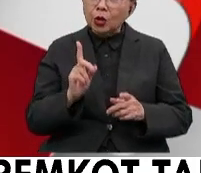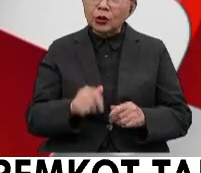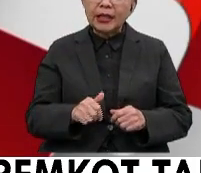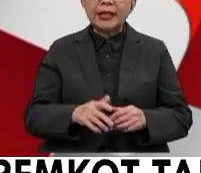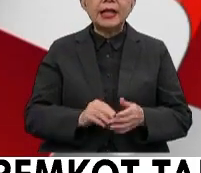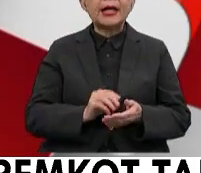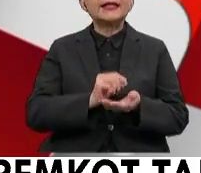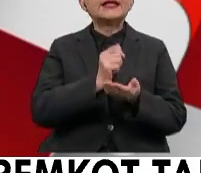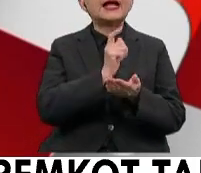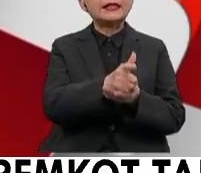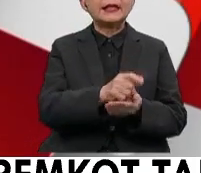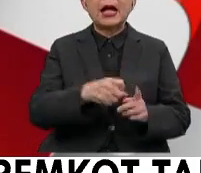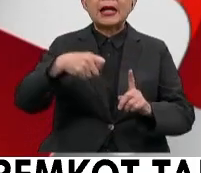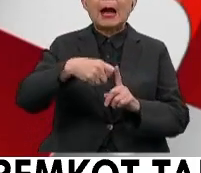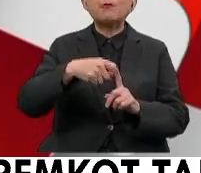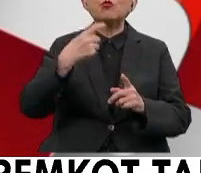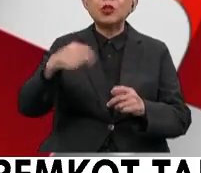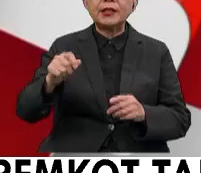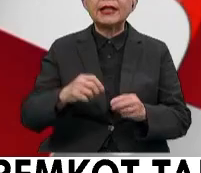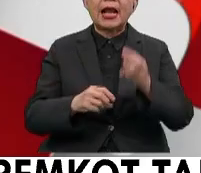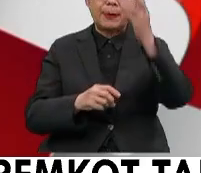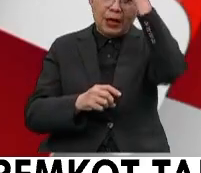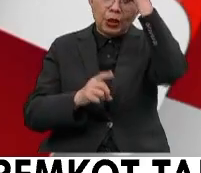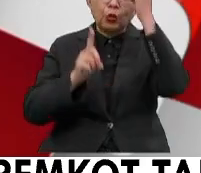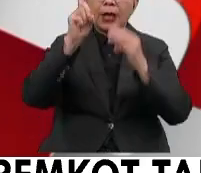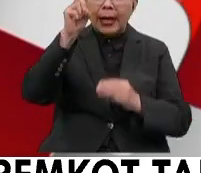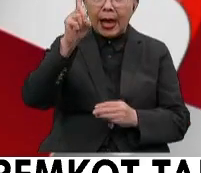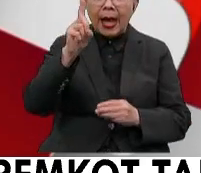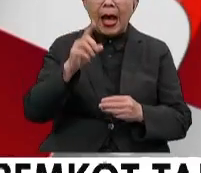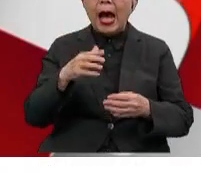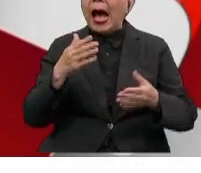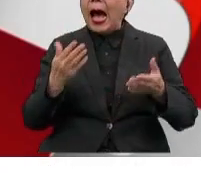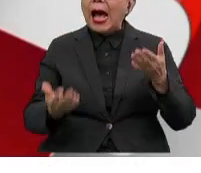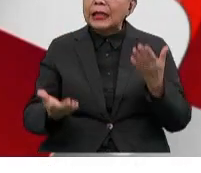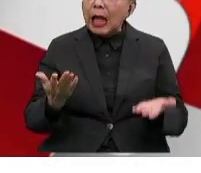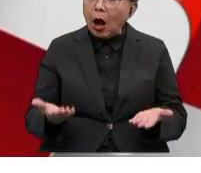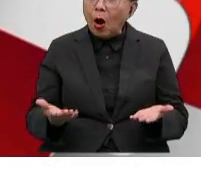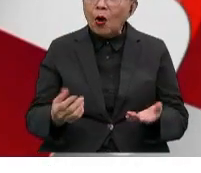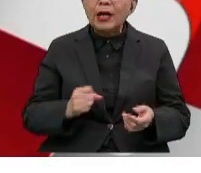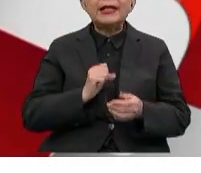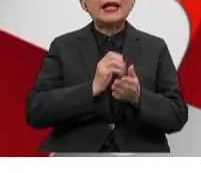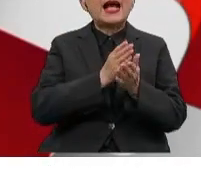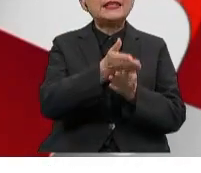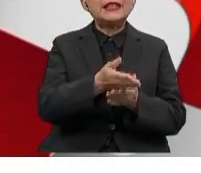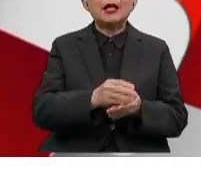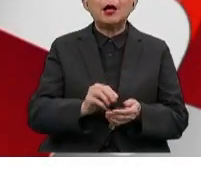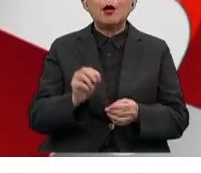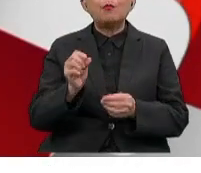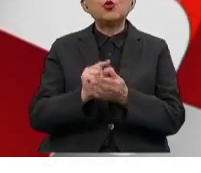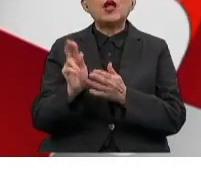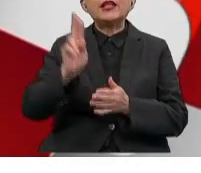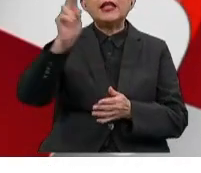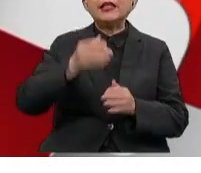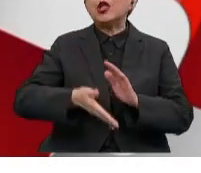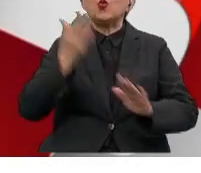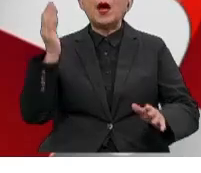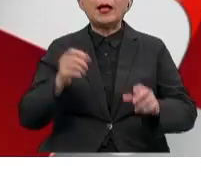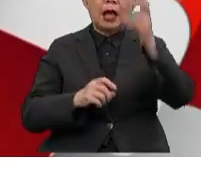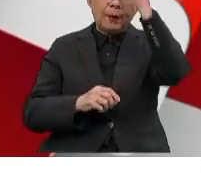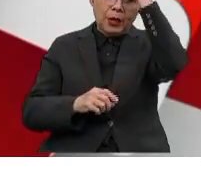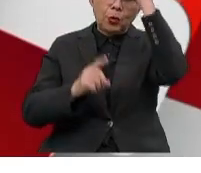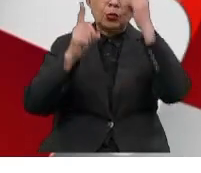berikan kepada kampus yang ada di Kalimantan Utara ini ataukah kepada perguruan tinggi yang ada di luar Kalimantan